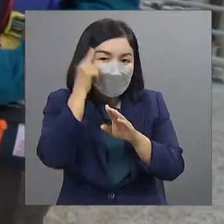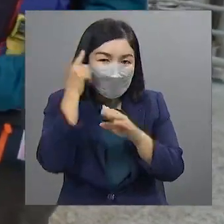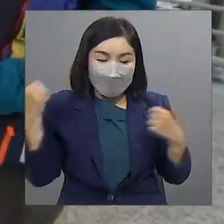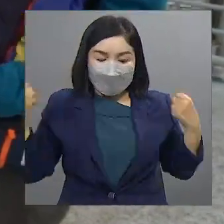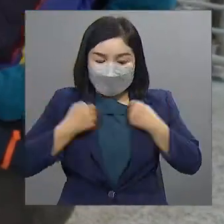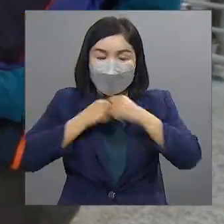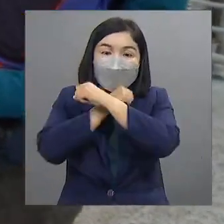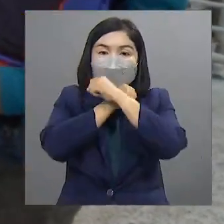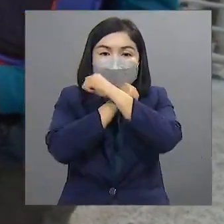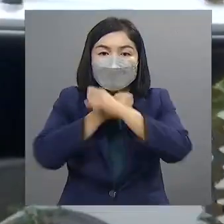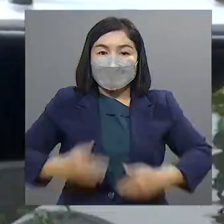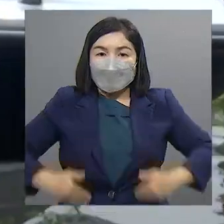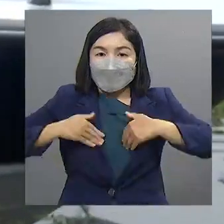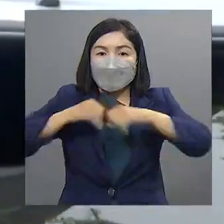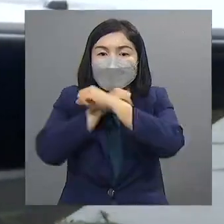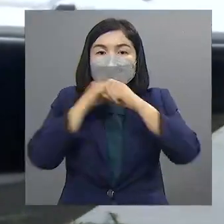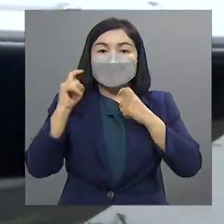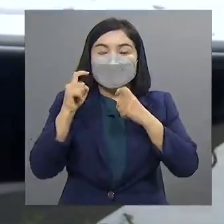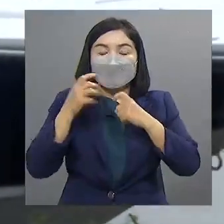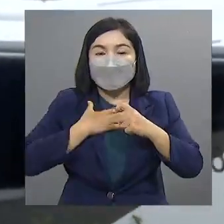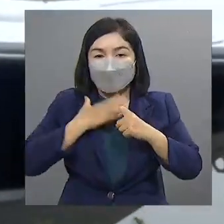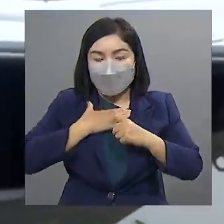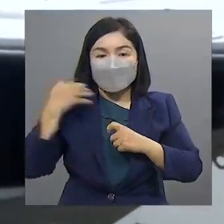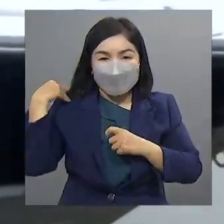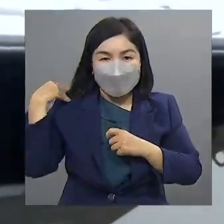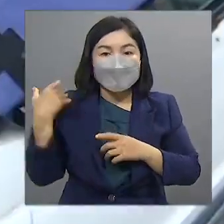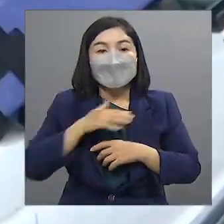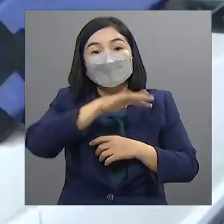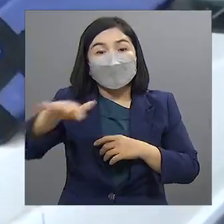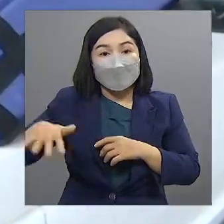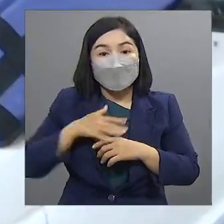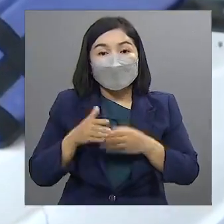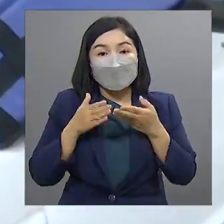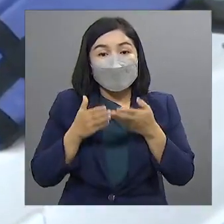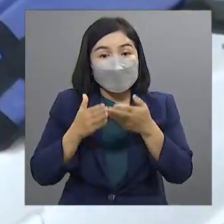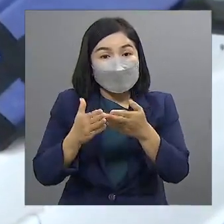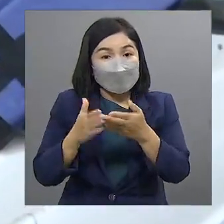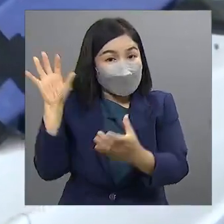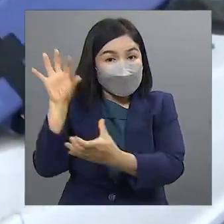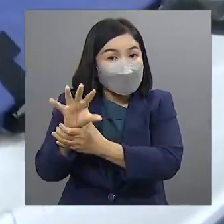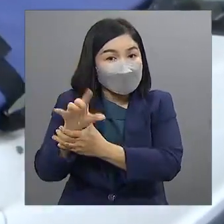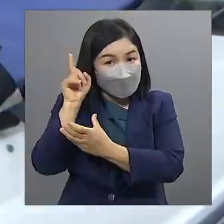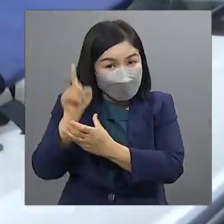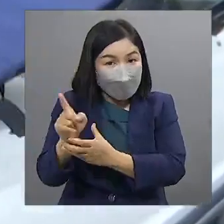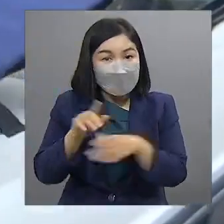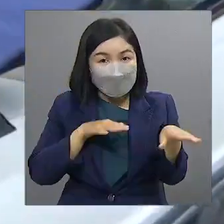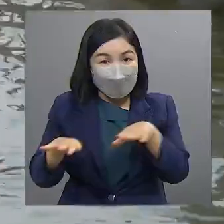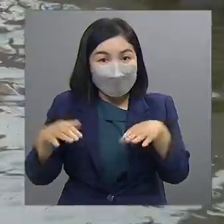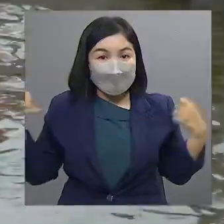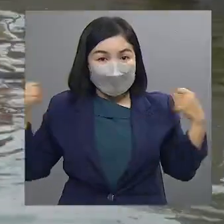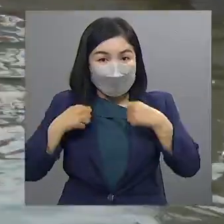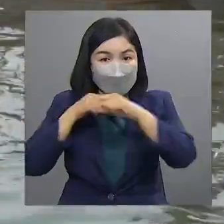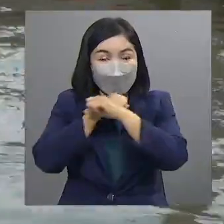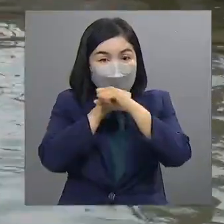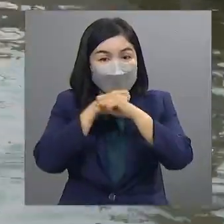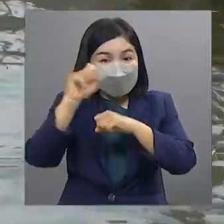ชูชีพสำคัญมากที่สุดครับ ค่ะทุกเรือเนี่ยเขาจะเป็นบังคับเลยไหมคะว่าจะต้องมีชูชีพอยู่ในเรือ ต้องบังคับครับ บังคับ